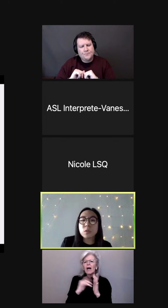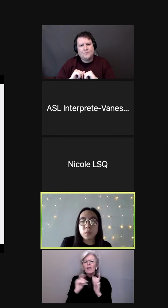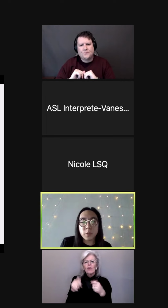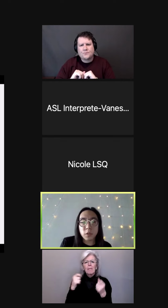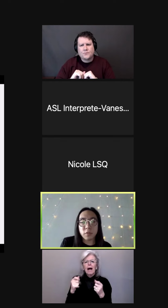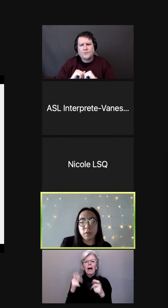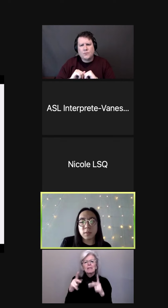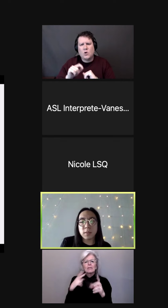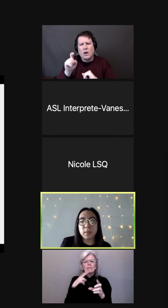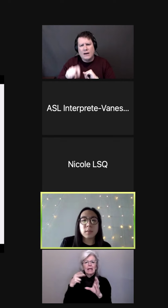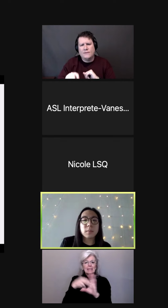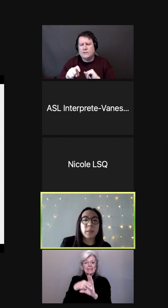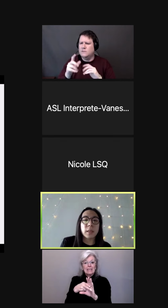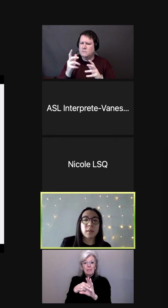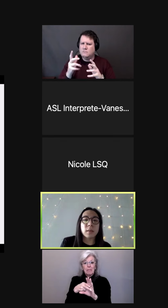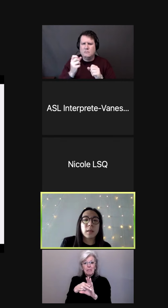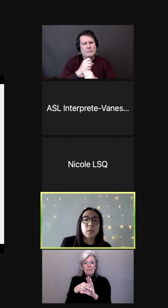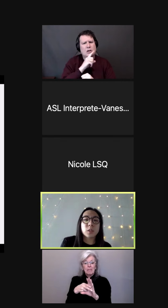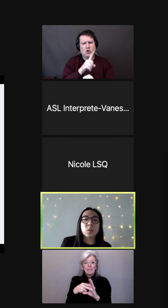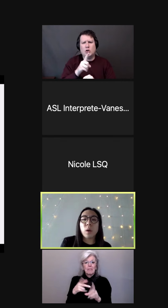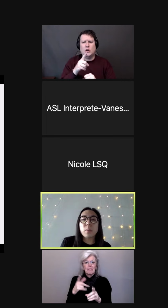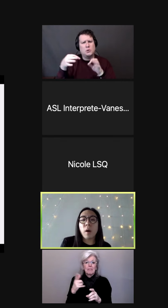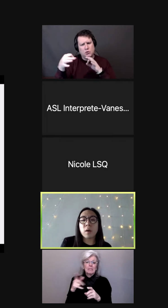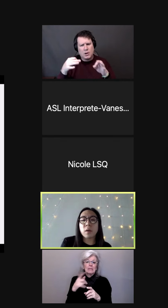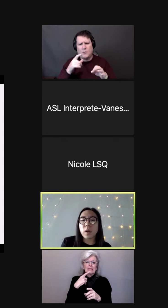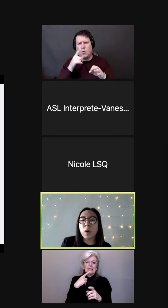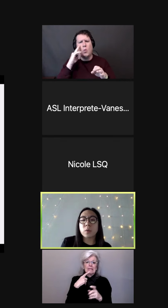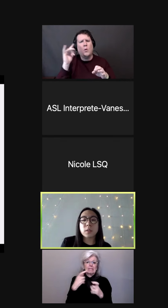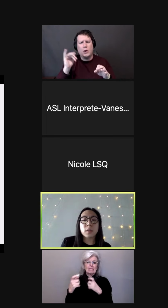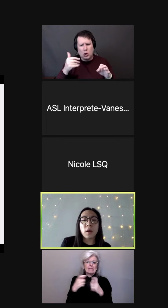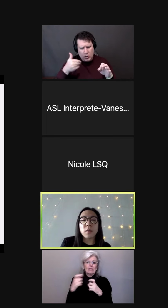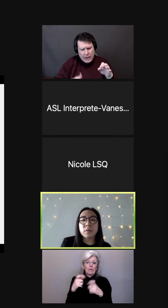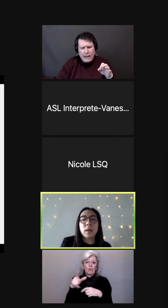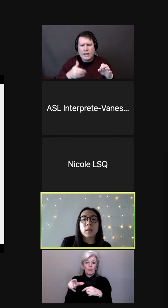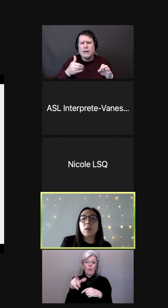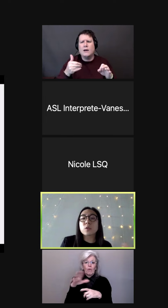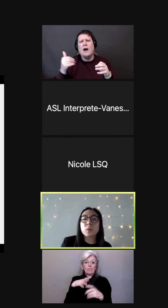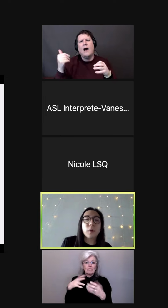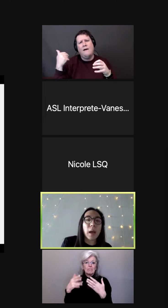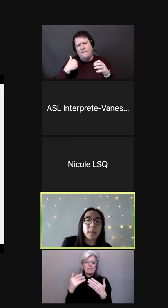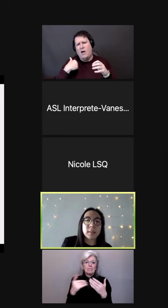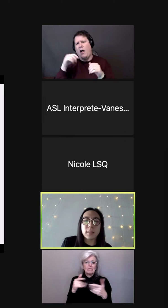participent et qui dirigent ces espaces. Donc,